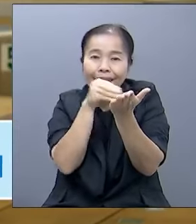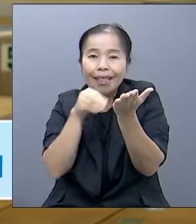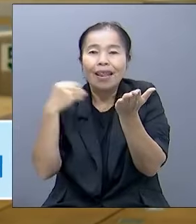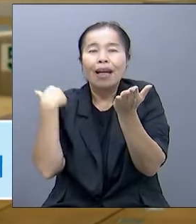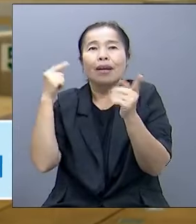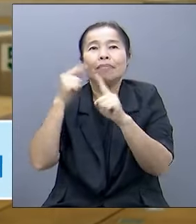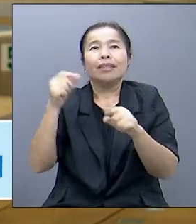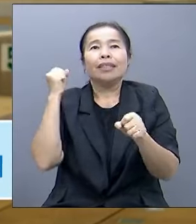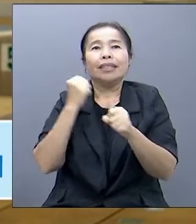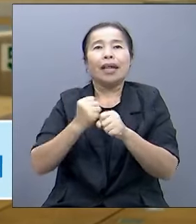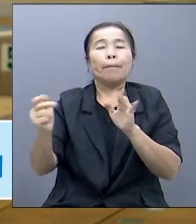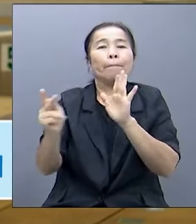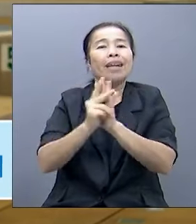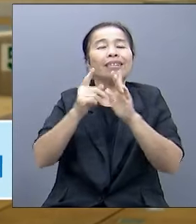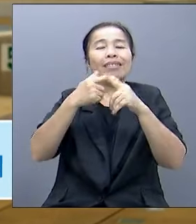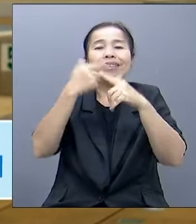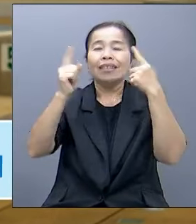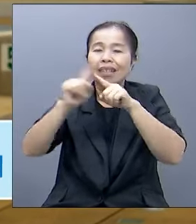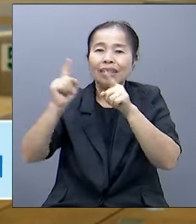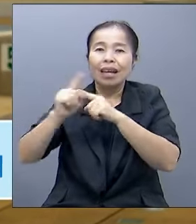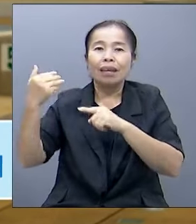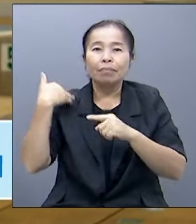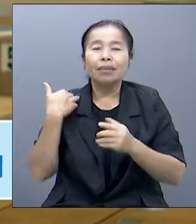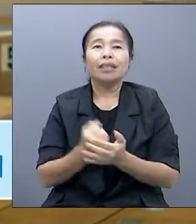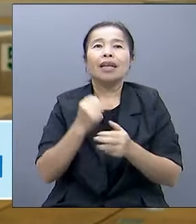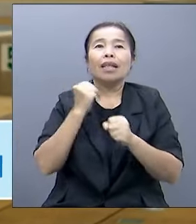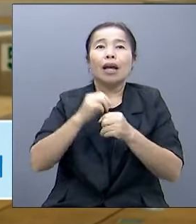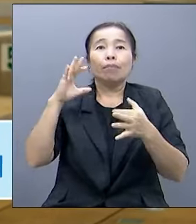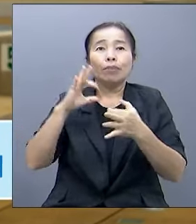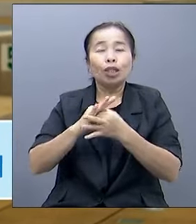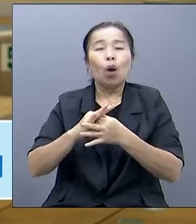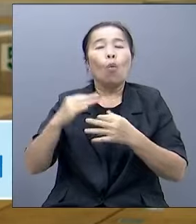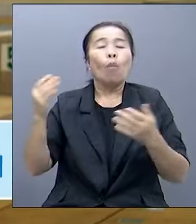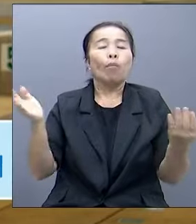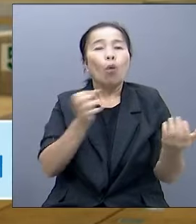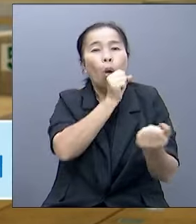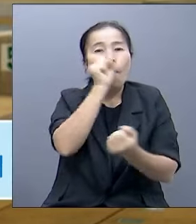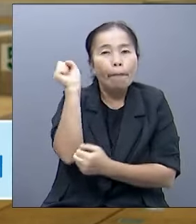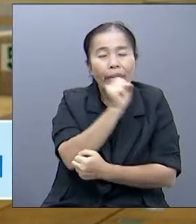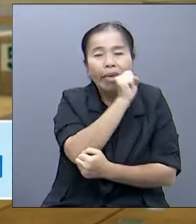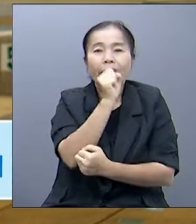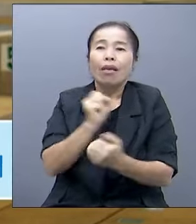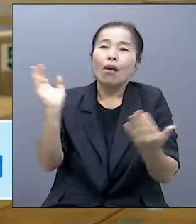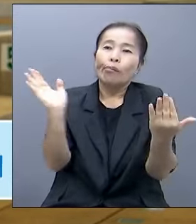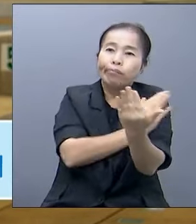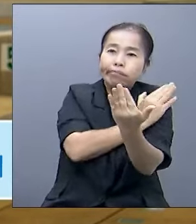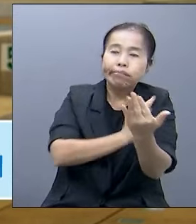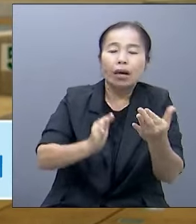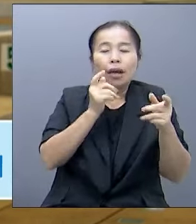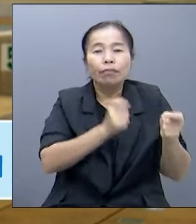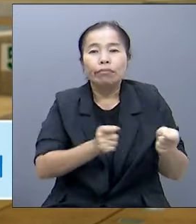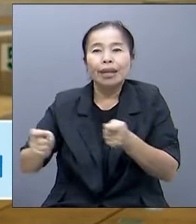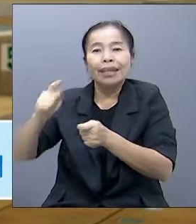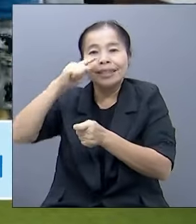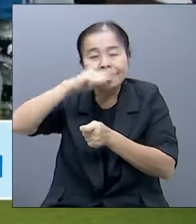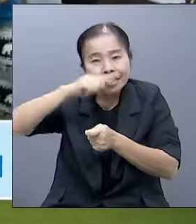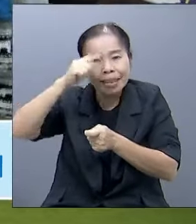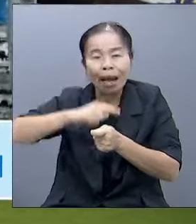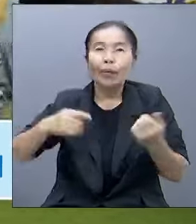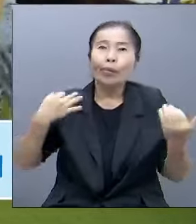เรียนได้ในเรื่องของศิลปะดนตรีมีทั้งดนตรีไทยแล้วก็ดนตรีสากล